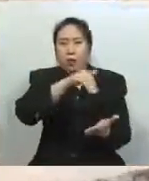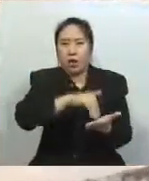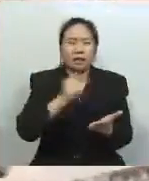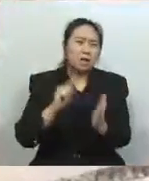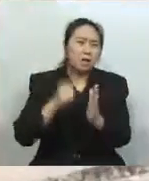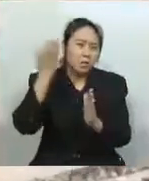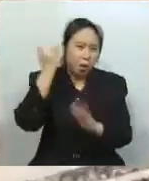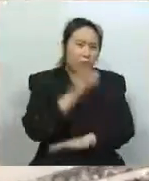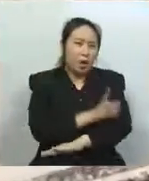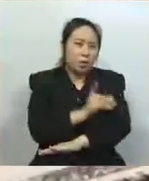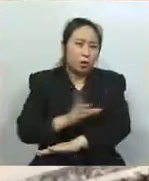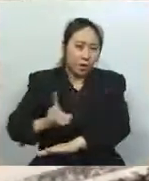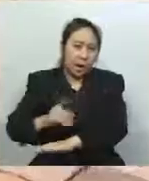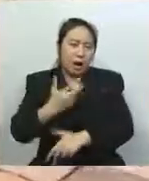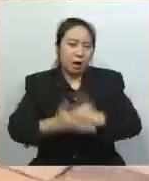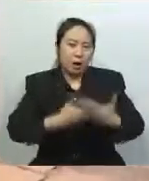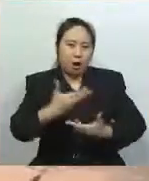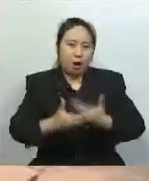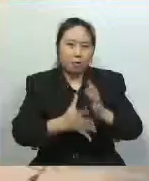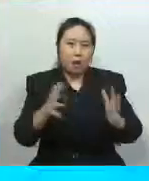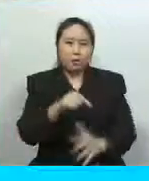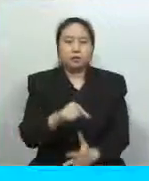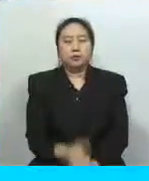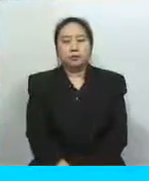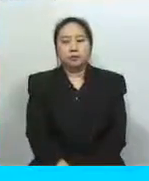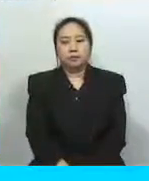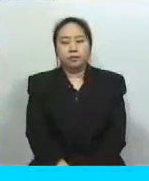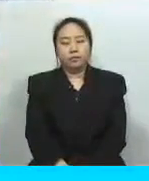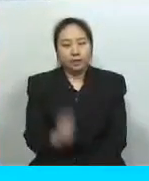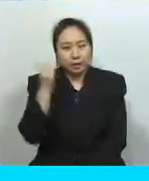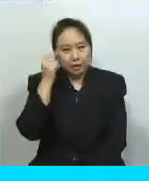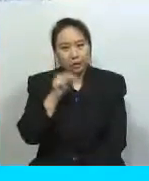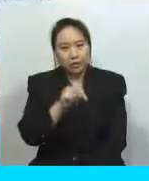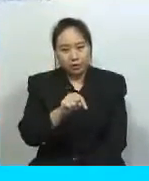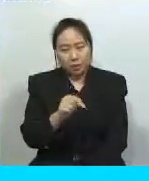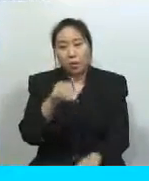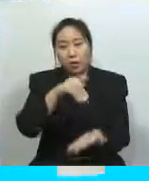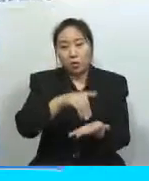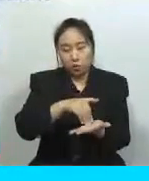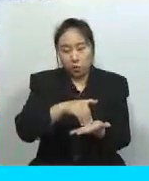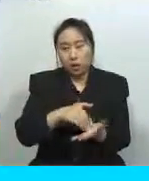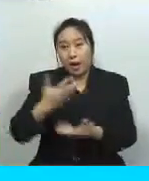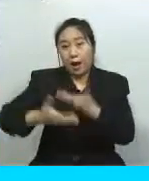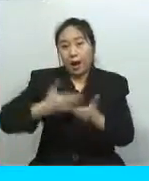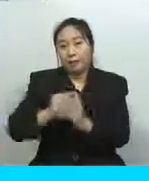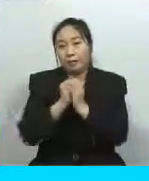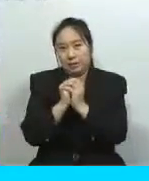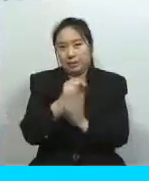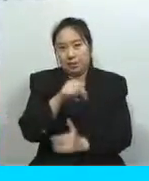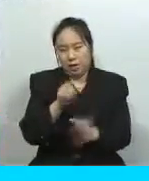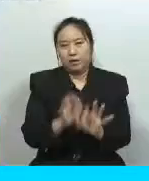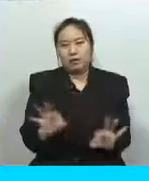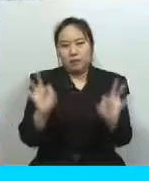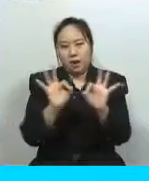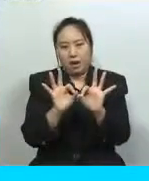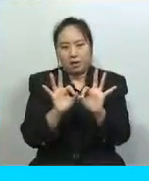อยุธยาตอนต้นค่ะ พื้นที่ตรงนี้น่าจะเป็นศูนย์กลางในด้านการค้ากับจีนที่สำคัญนะครับแล้วก็ในช่